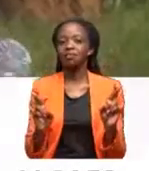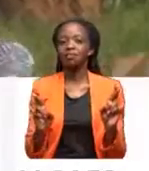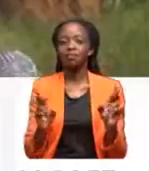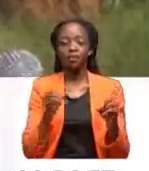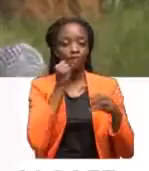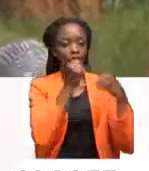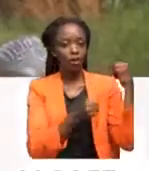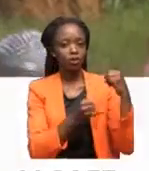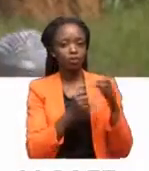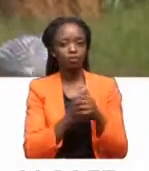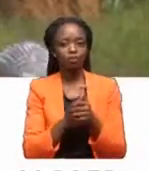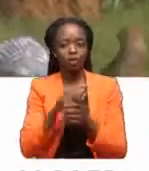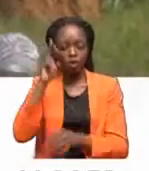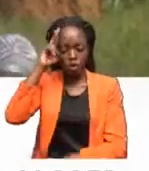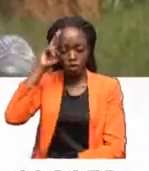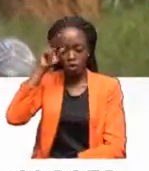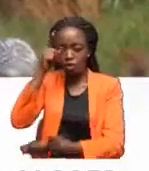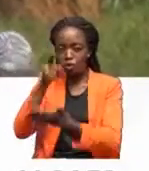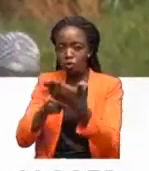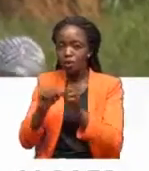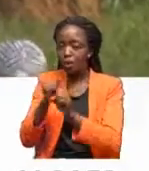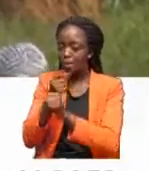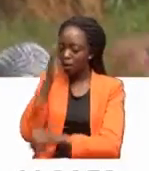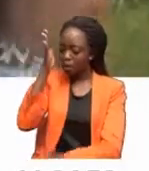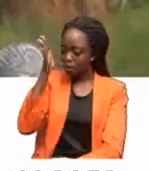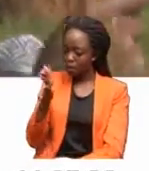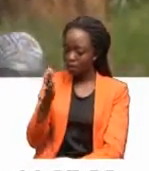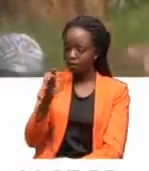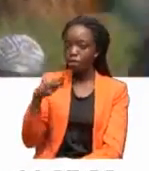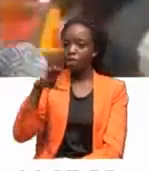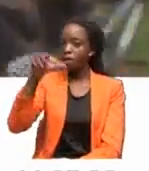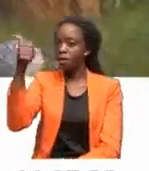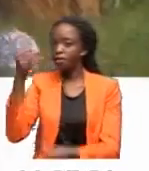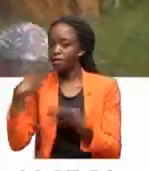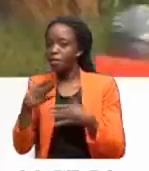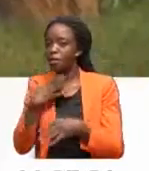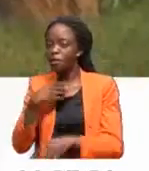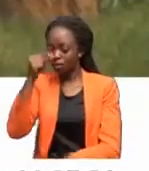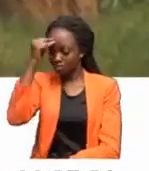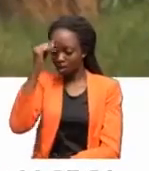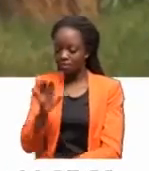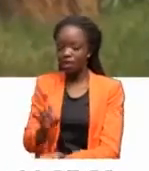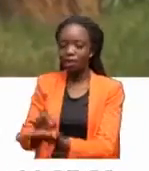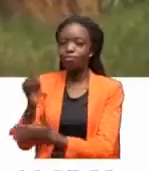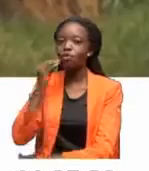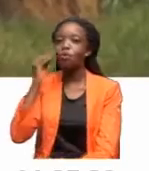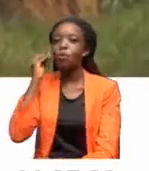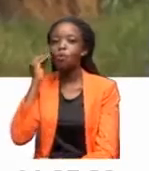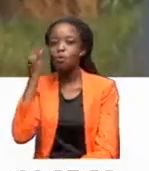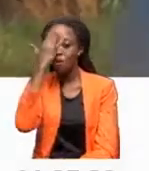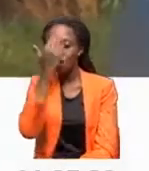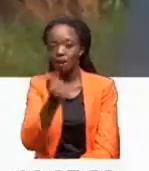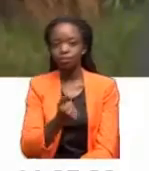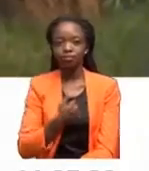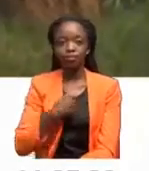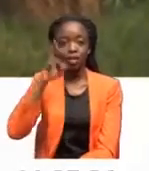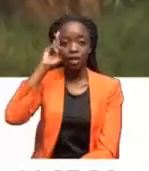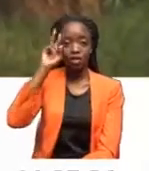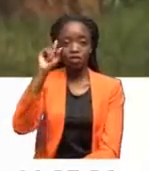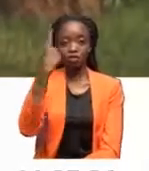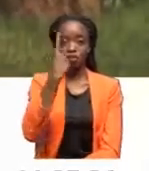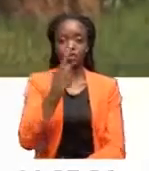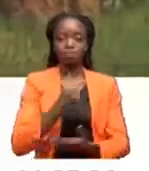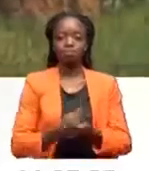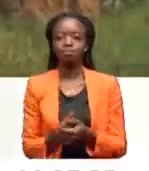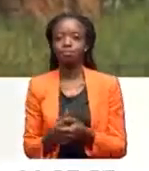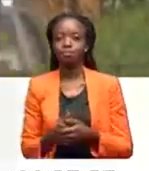ni sababu zipi sasa zinakufanya wewe na wenzako kutaka kumpeleka gavana nyumbani? Sababu ya kwanza ya